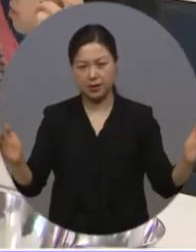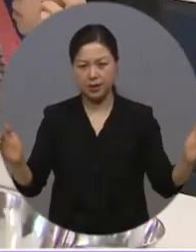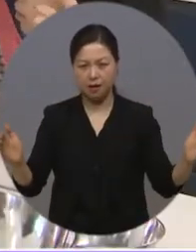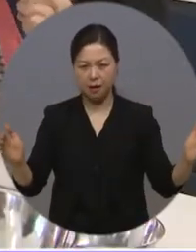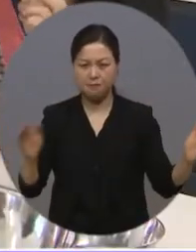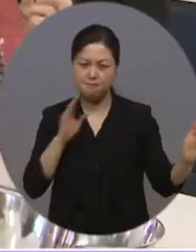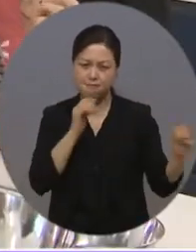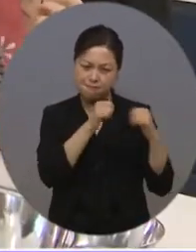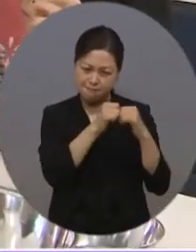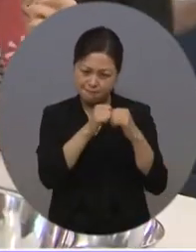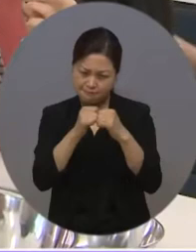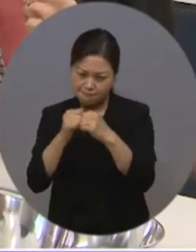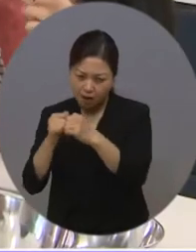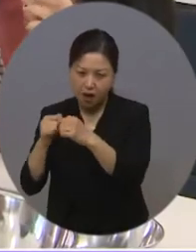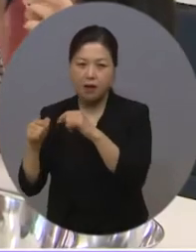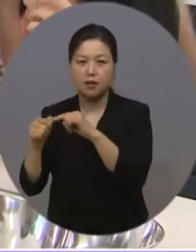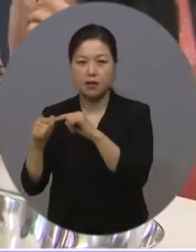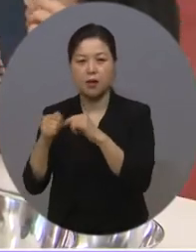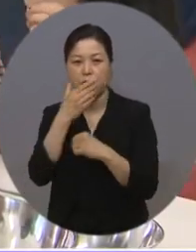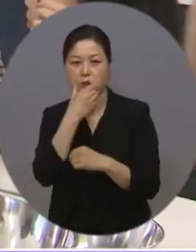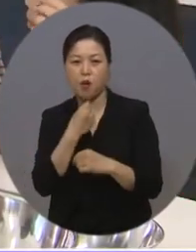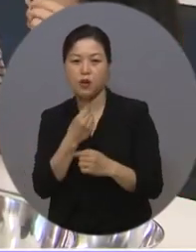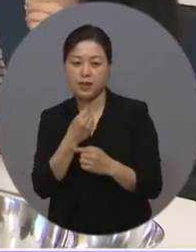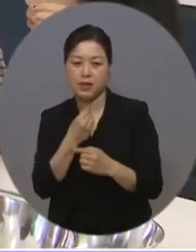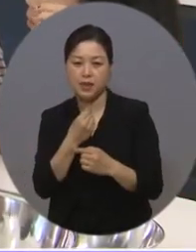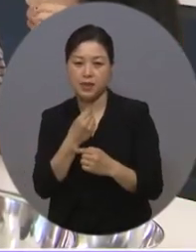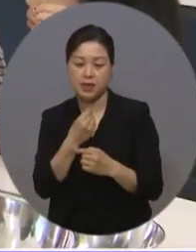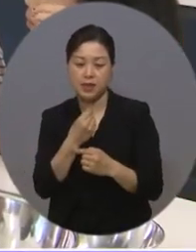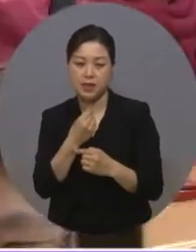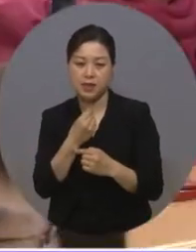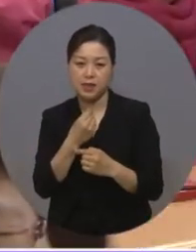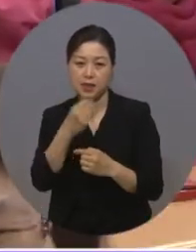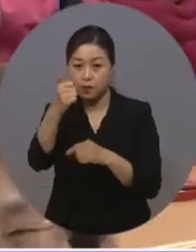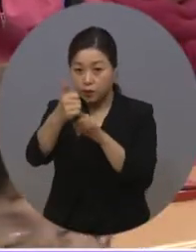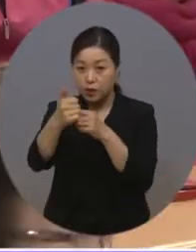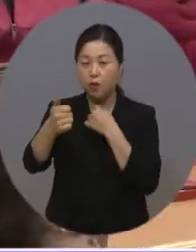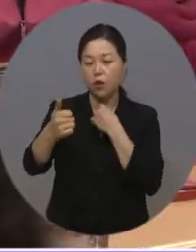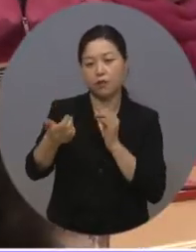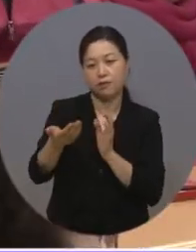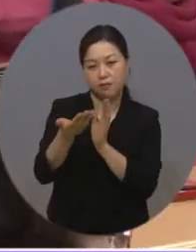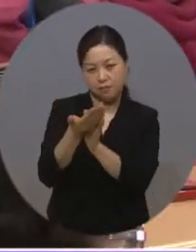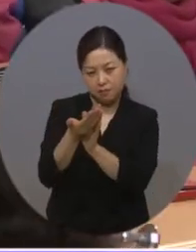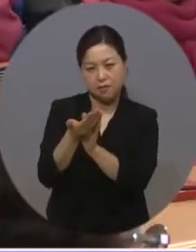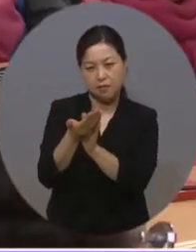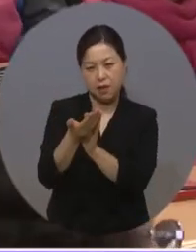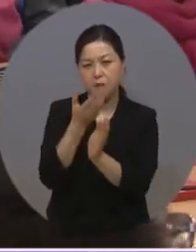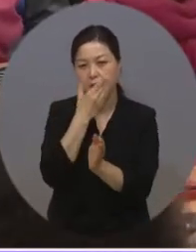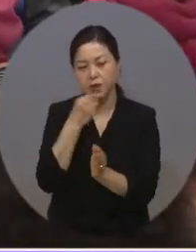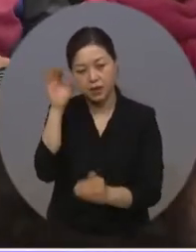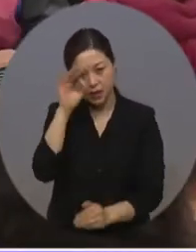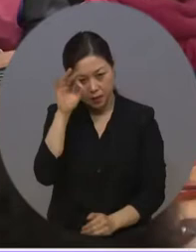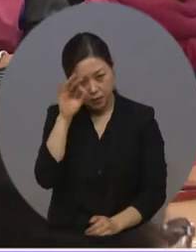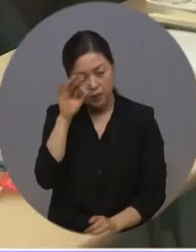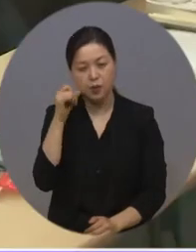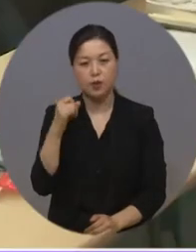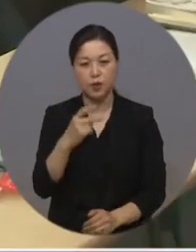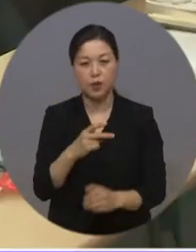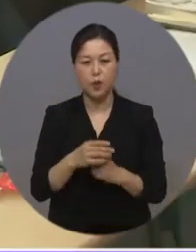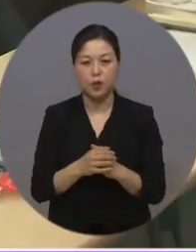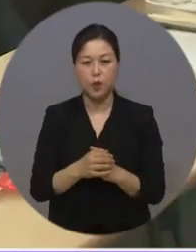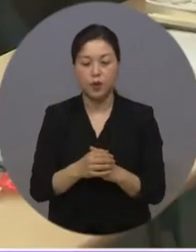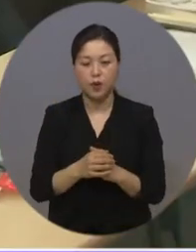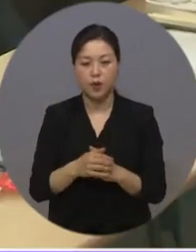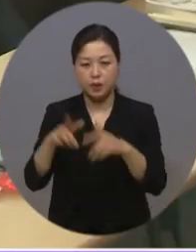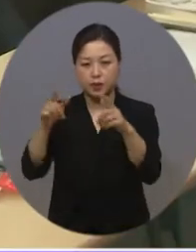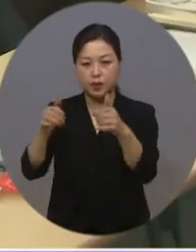남아서 복지의 아 정말로 주민이 원하는 복지를 찾고 그리고 주민 눈높이 에서 알 수